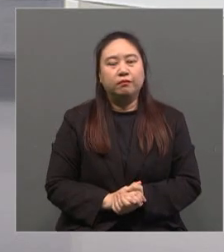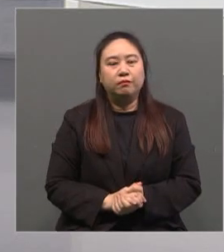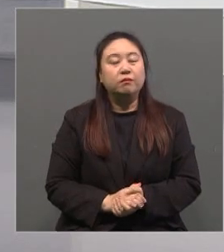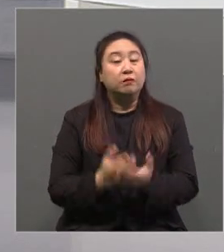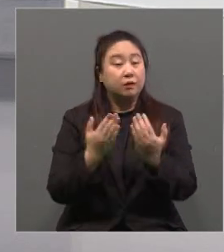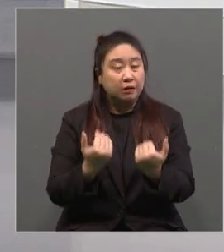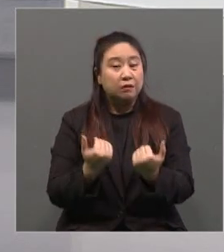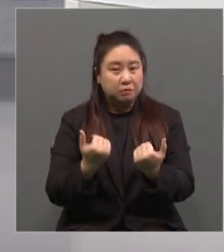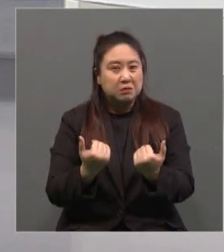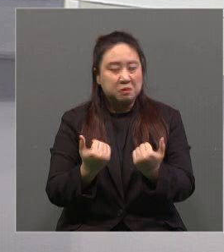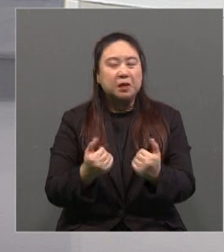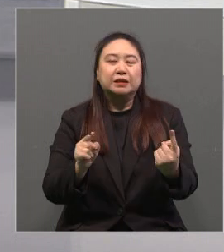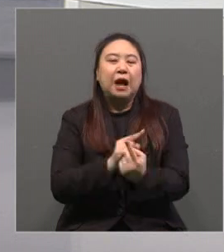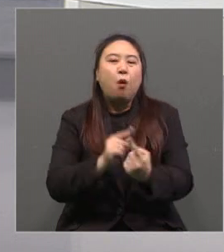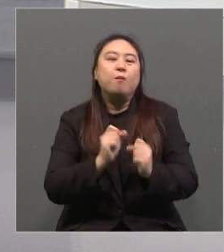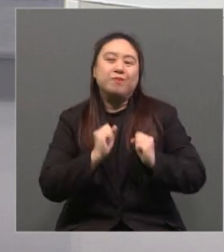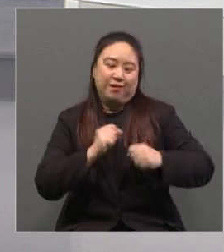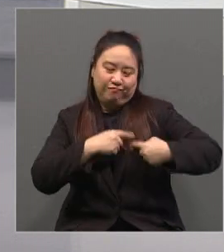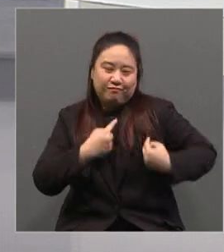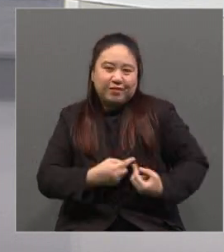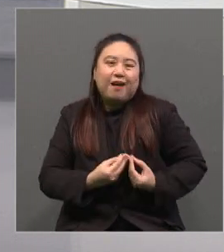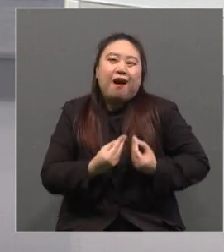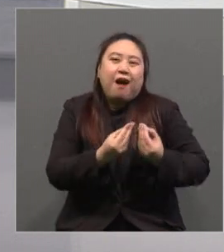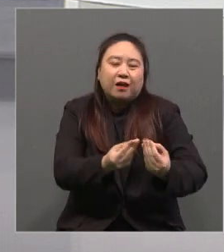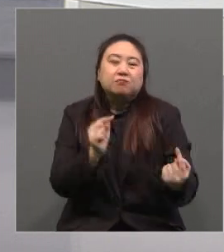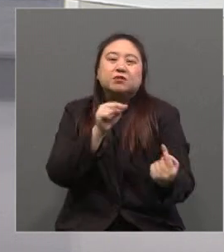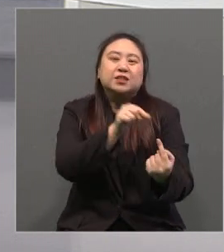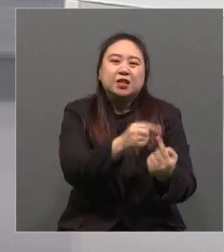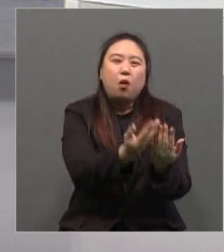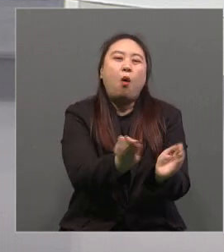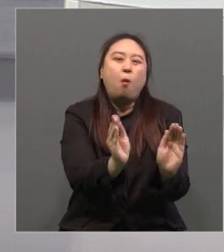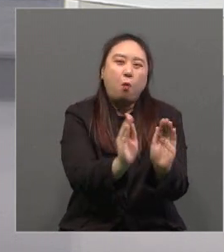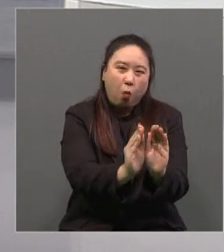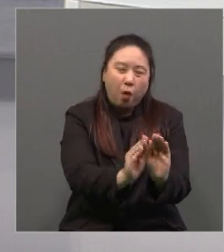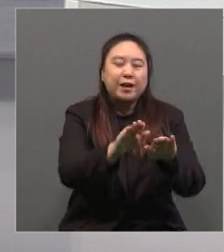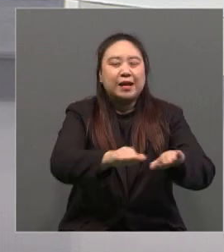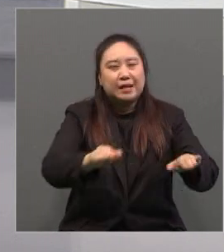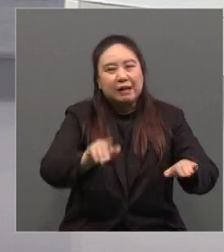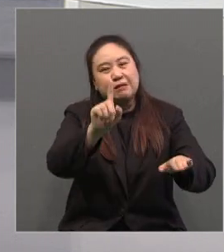มที่หลายคนก็พยายามส่งกำลังใจกันไปให้ถึงกับครอบครัวของผู้เสียชีวิตและได้รับบาดเจ็บด้วยนะคะ